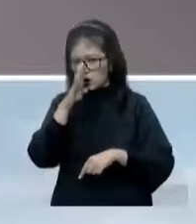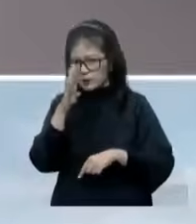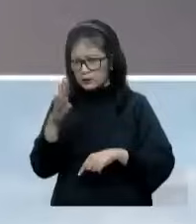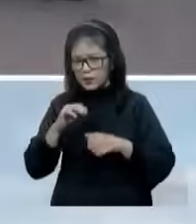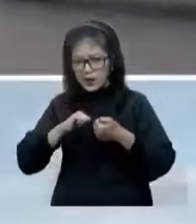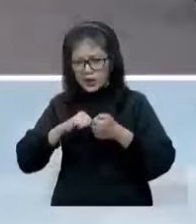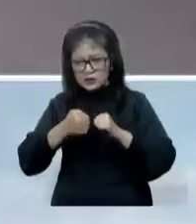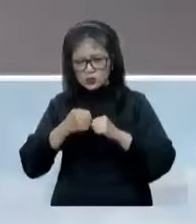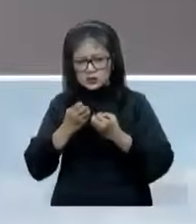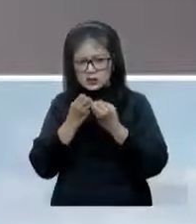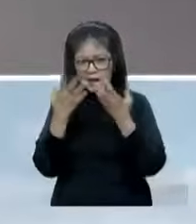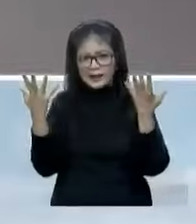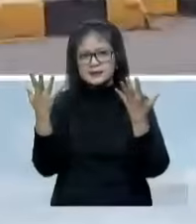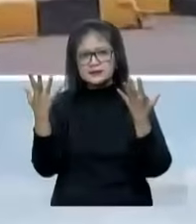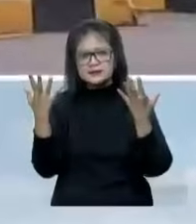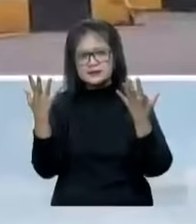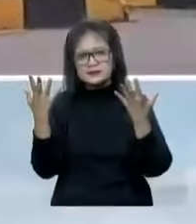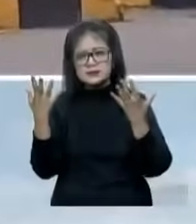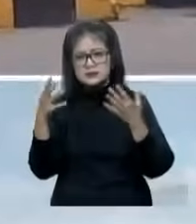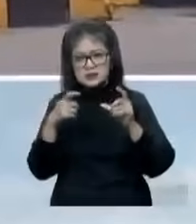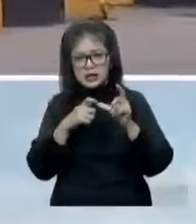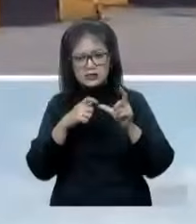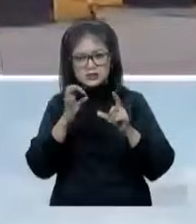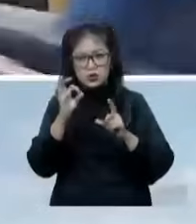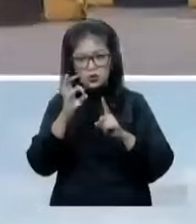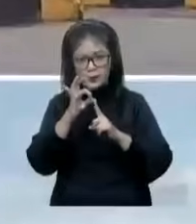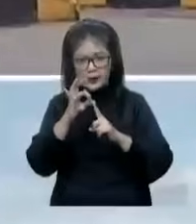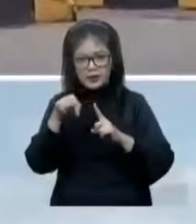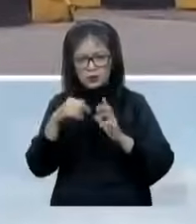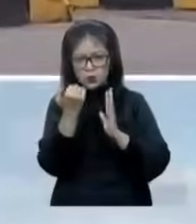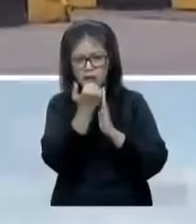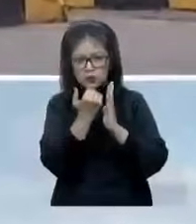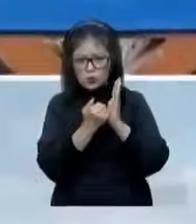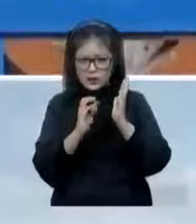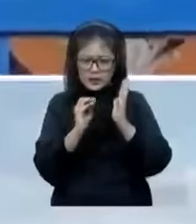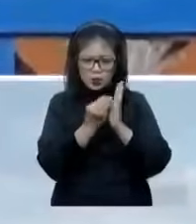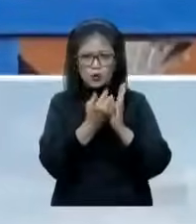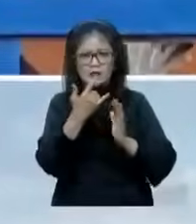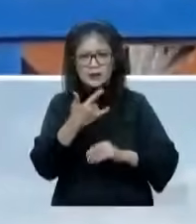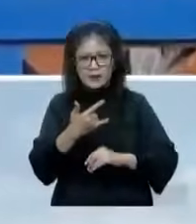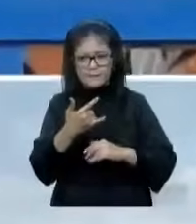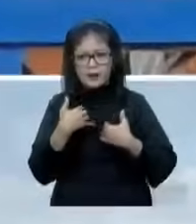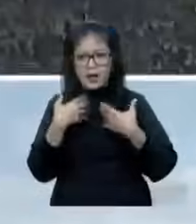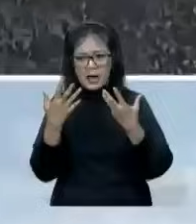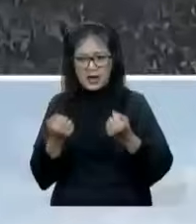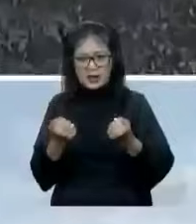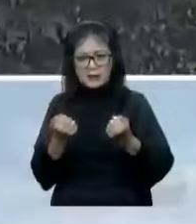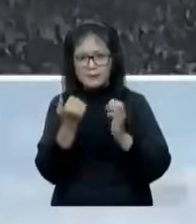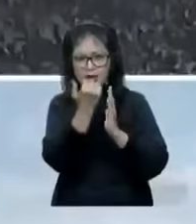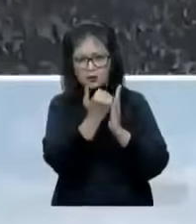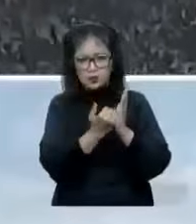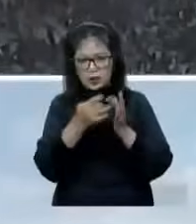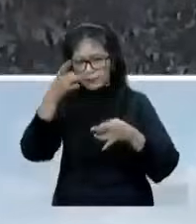menderang sesuai dengan SOP yang berlaku dan tentunya juga secara prosedural dan